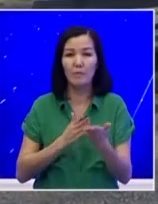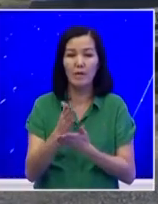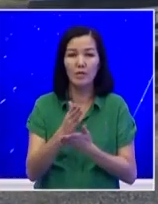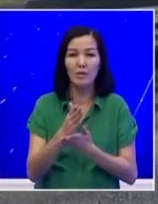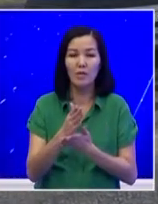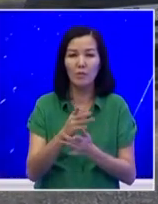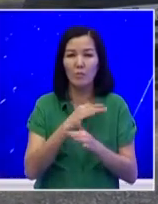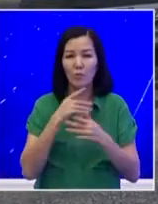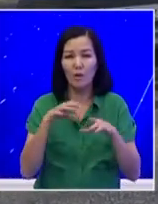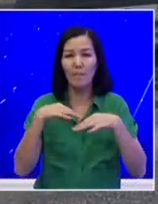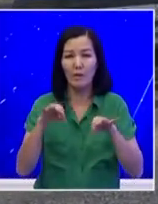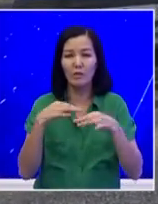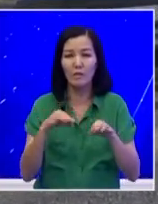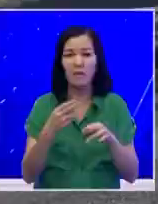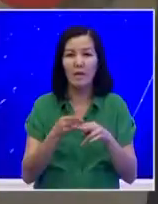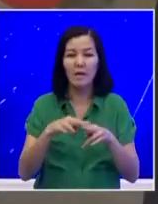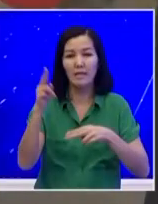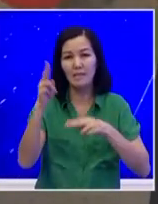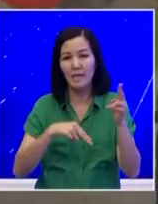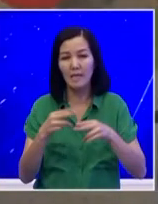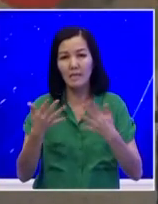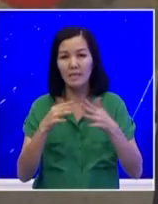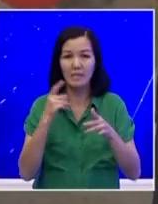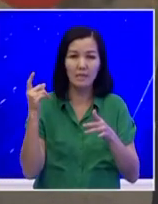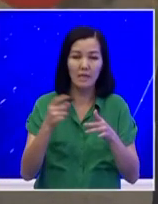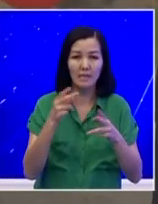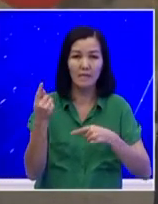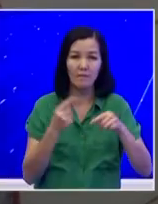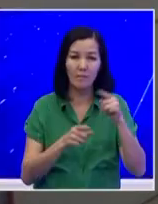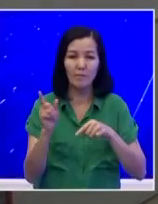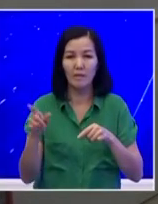единиц автотранспорта. В основном это строители, фермеры, предприниматели.